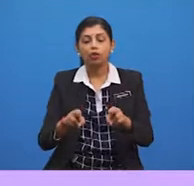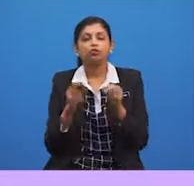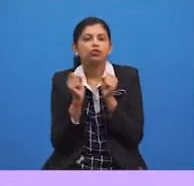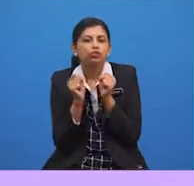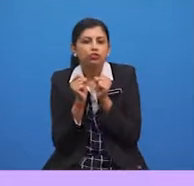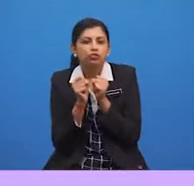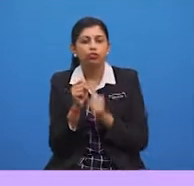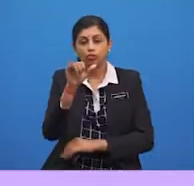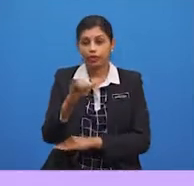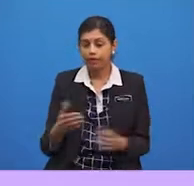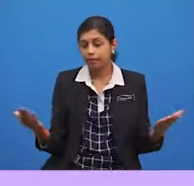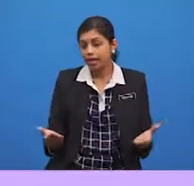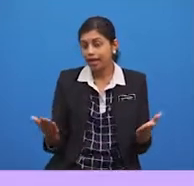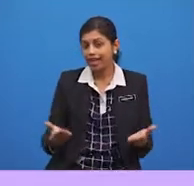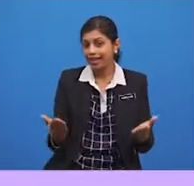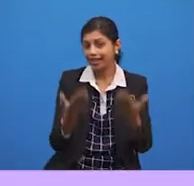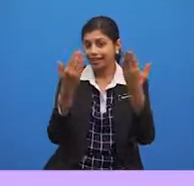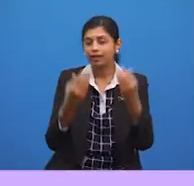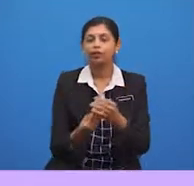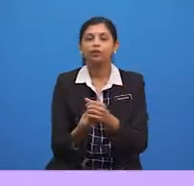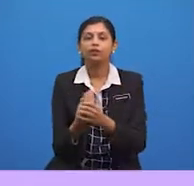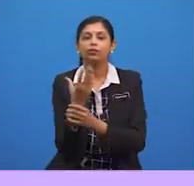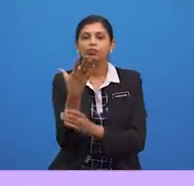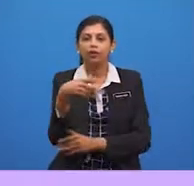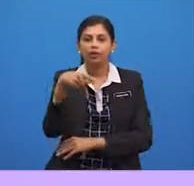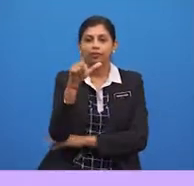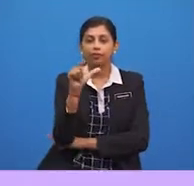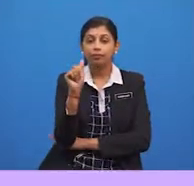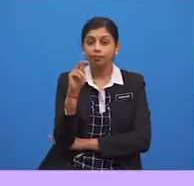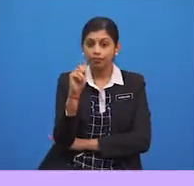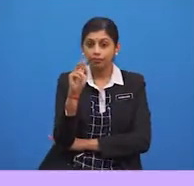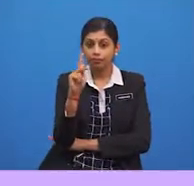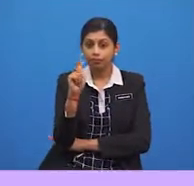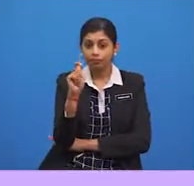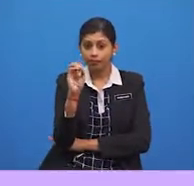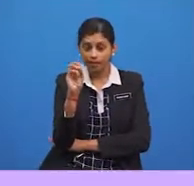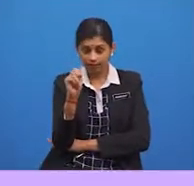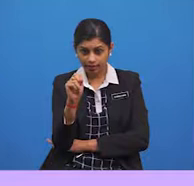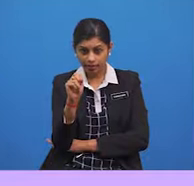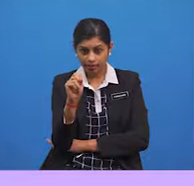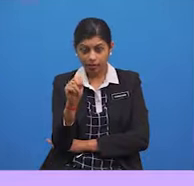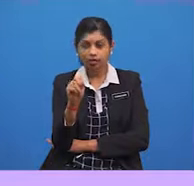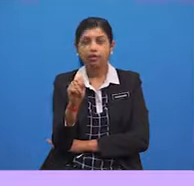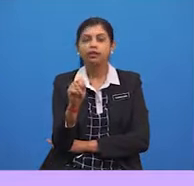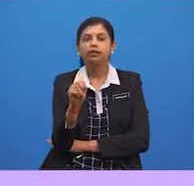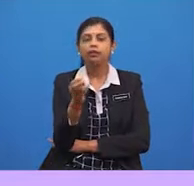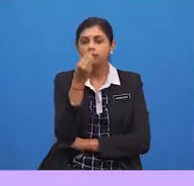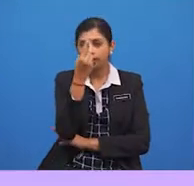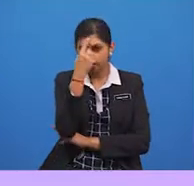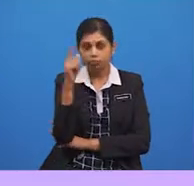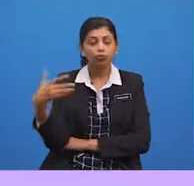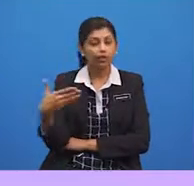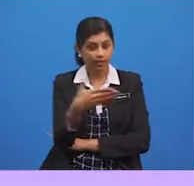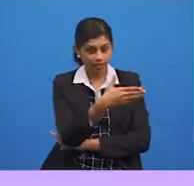yang menggalakkan pertumbuhan plankton. Laut di sekeliling Jepun